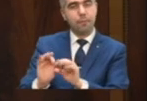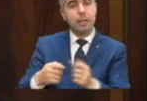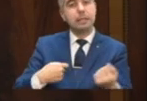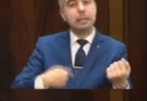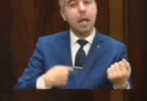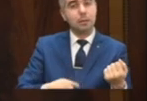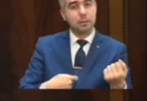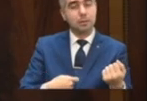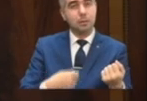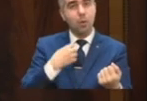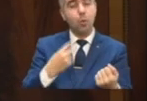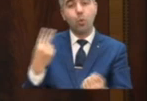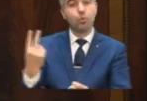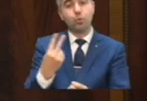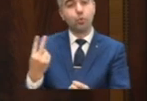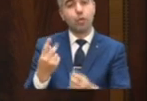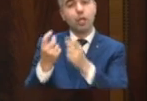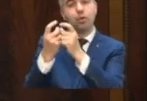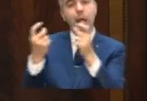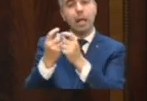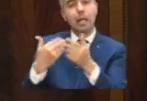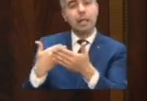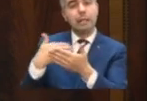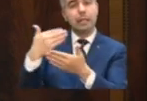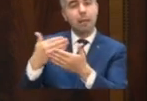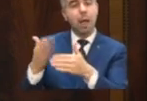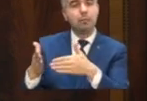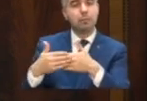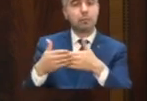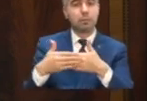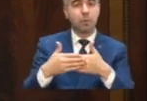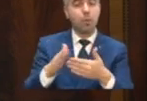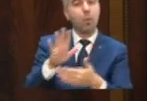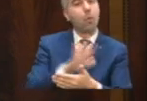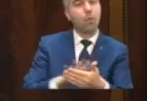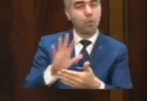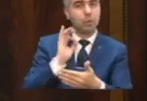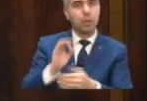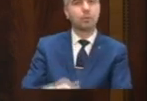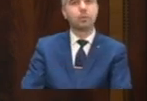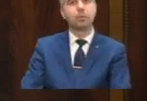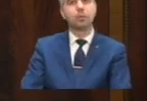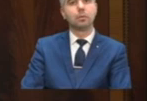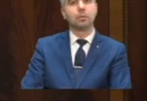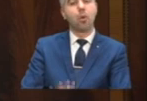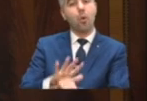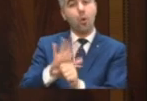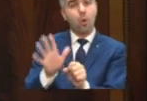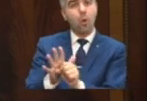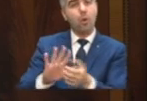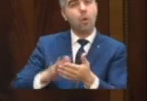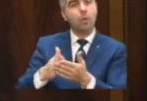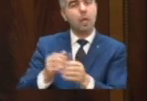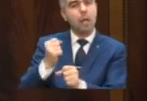كنتوفروا الحمد لله على جوج شركات ديال السيما، كاين واحدة بجامعة عين دربان الحلال بن حمد وواحدة بجامعة تندروس. ملي جات كورونا والخدمة